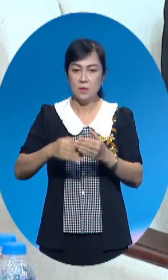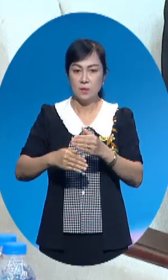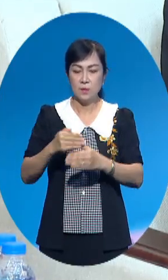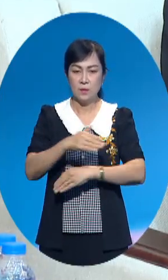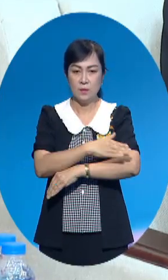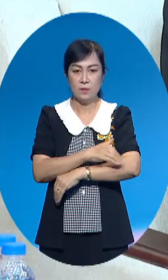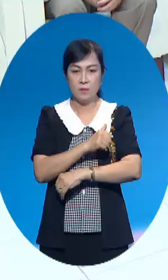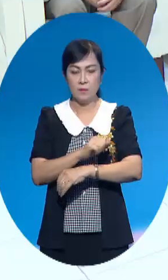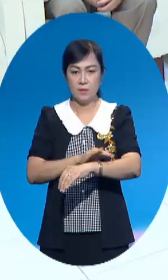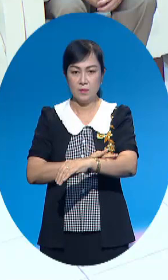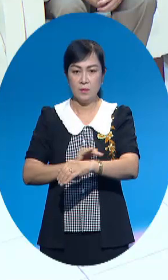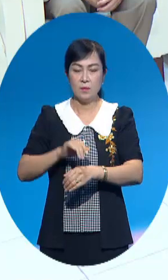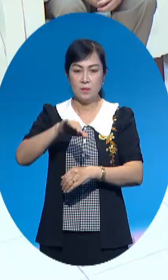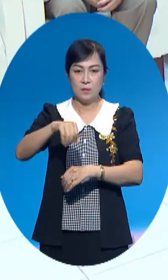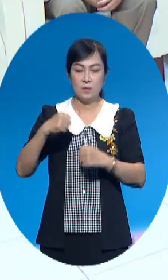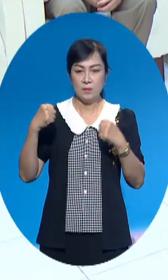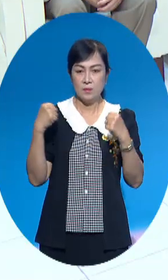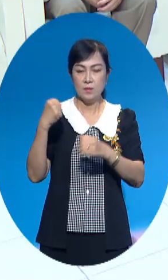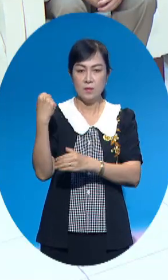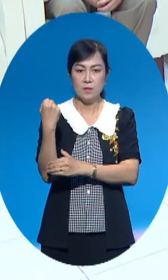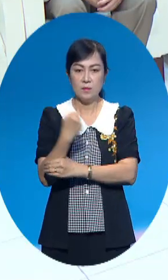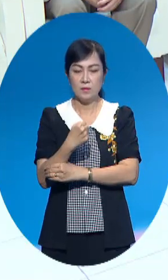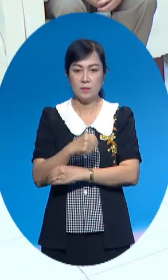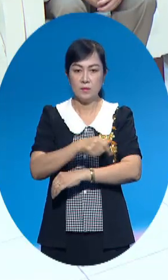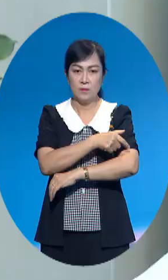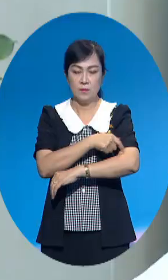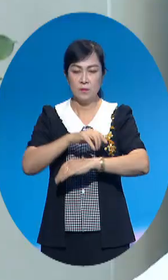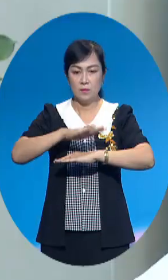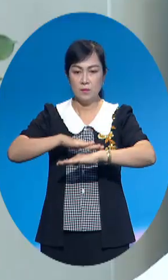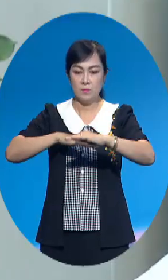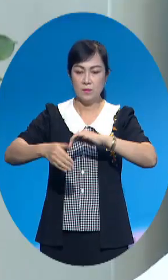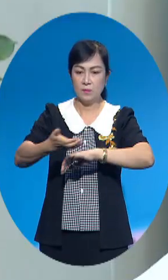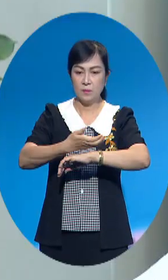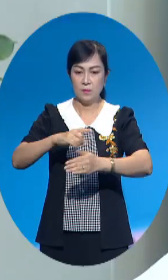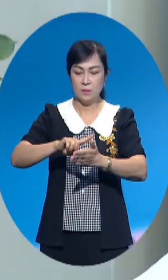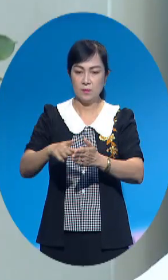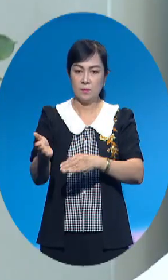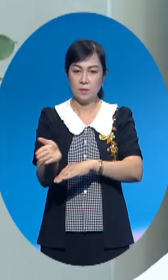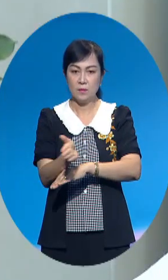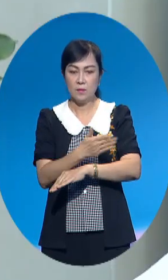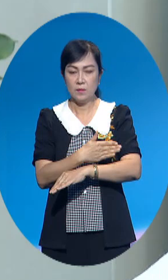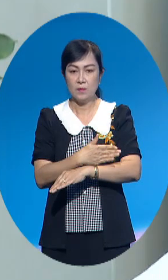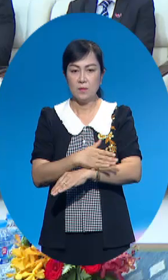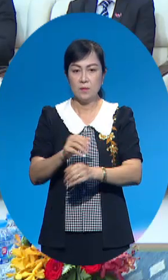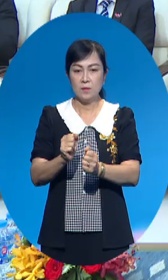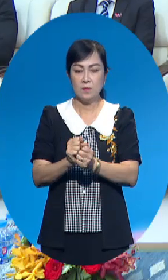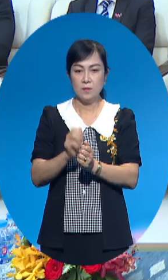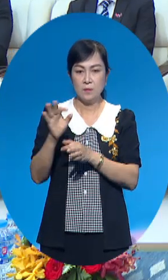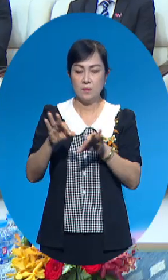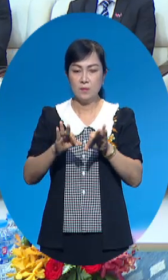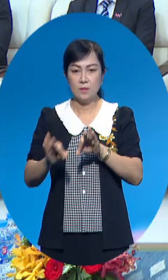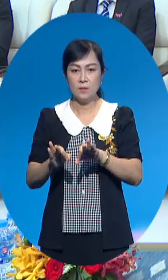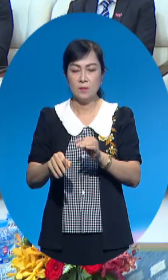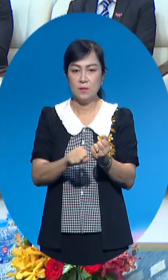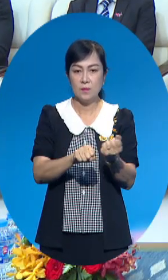giúp đỡ Nhân dân Lào dành được những thành tựu to lớn trong công cuộc bảo vệ xây dựng đất nước thời gian qua khẳng định sẽ phối hợp cùng thành phố Hồ Chí Minh